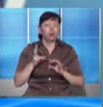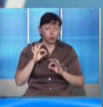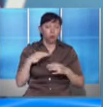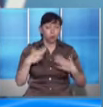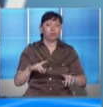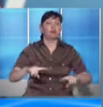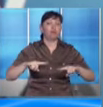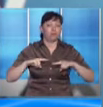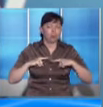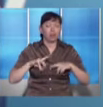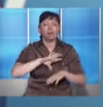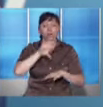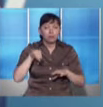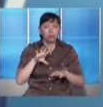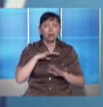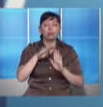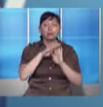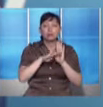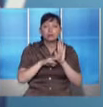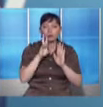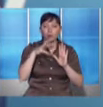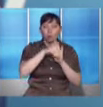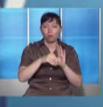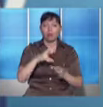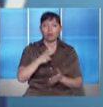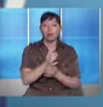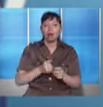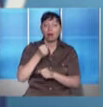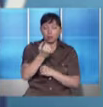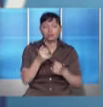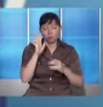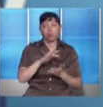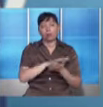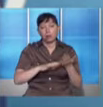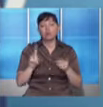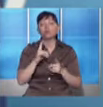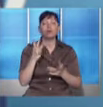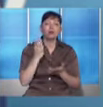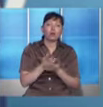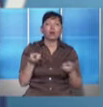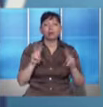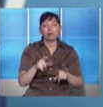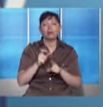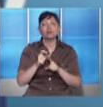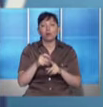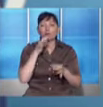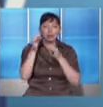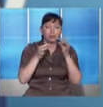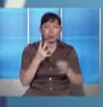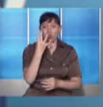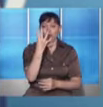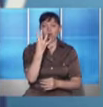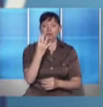la final. I-ați cunoscut pe toți candidații și în această seară încă vom continua să vedem ce au de spus patru dintre